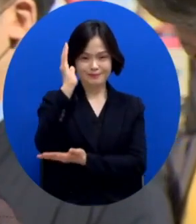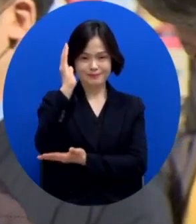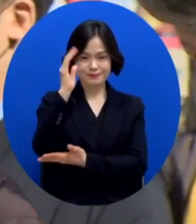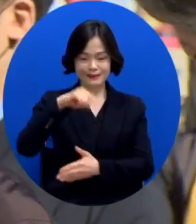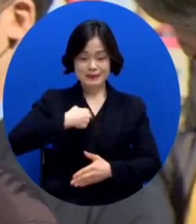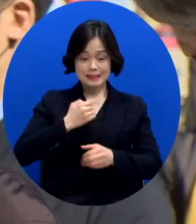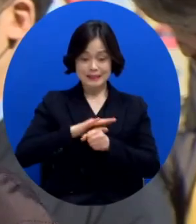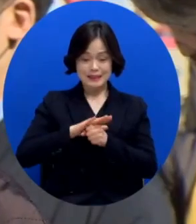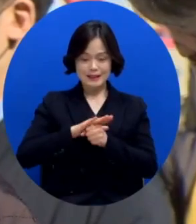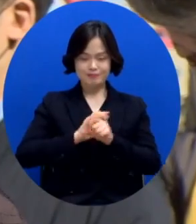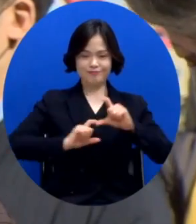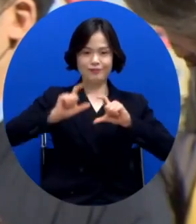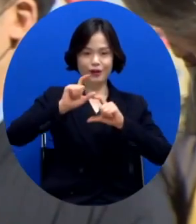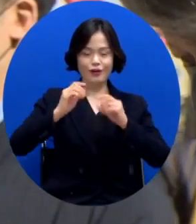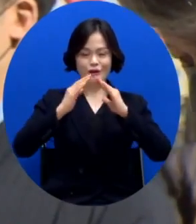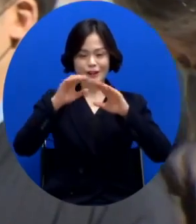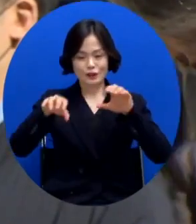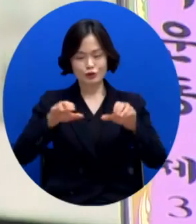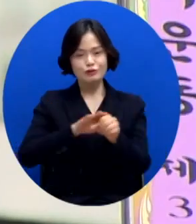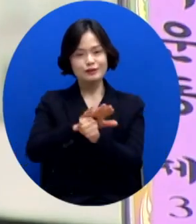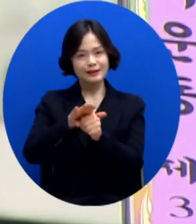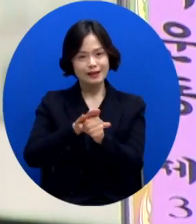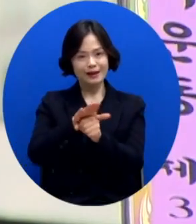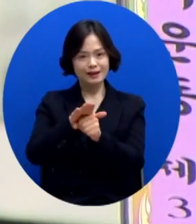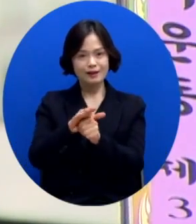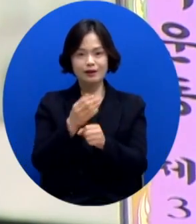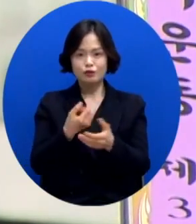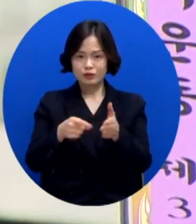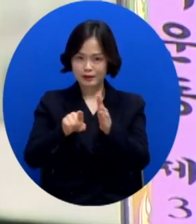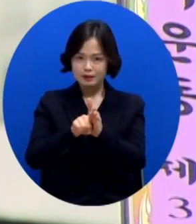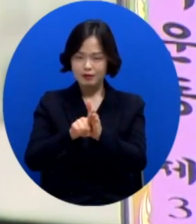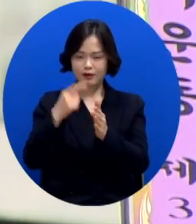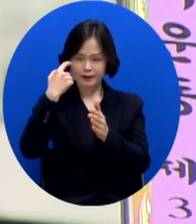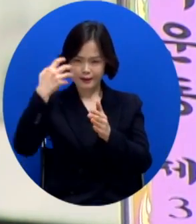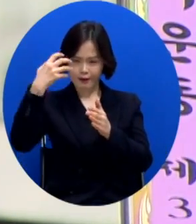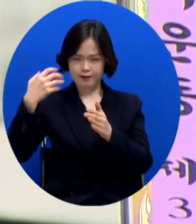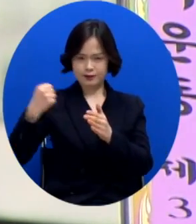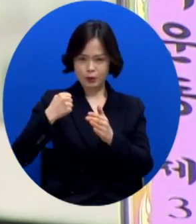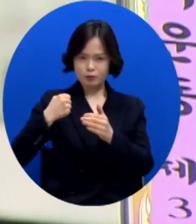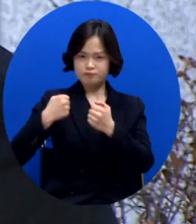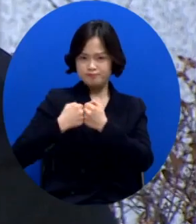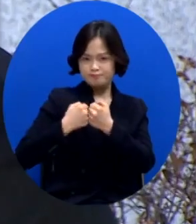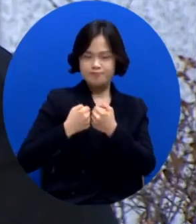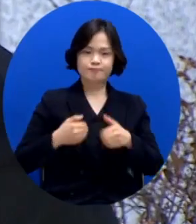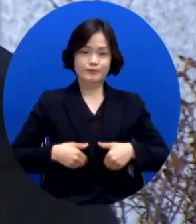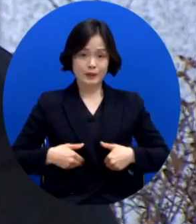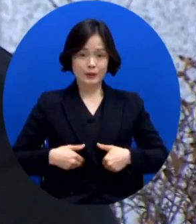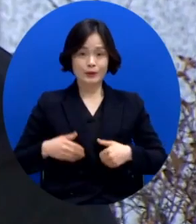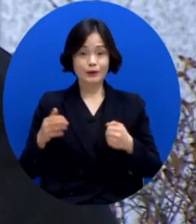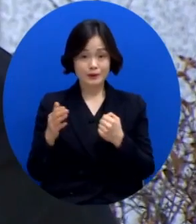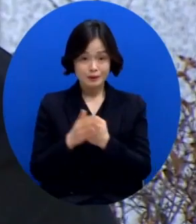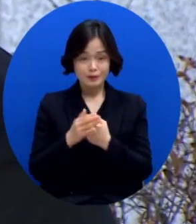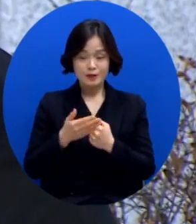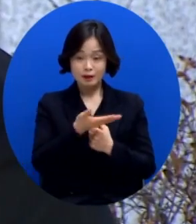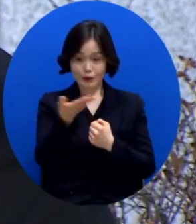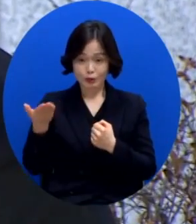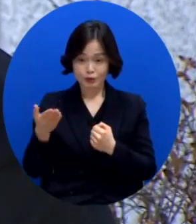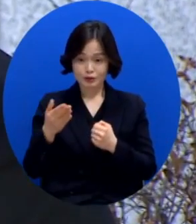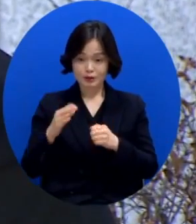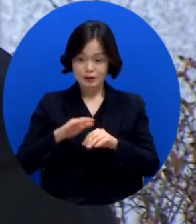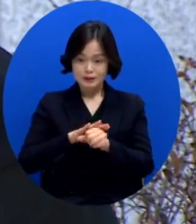사랑으로 마음을 전환하는 영적 싸움이 필요하다며 이웃의 기쁨을 위해 섬겨주신 많은 참석자에게 감사하다고